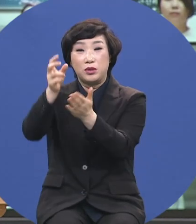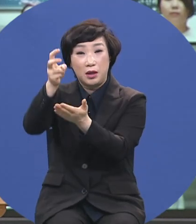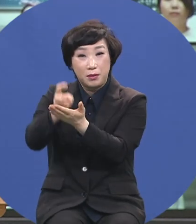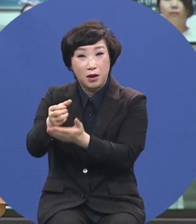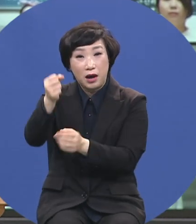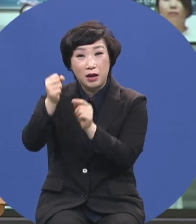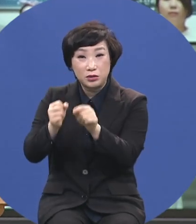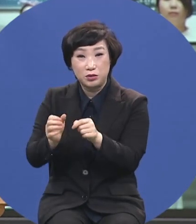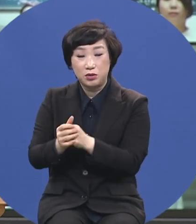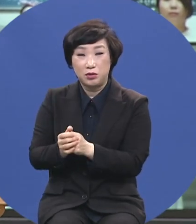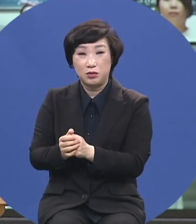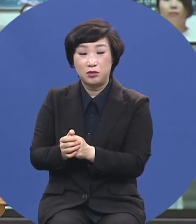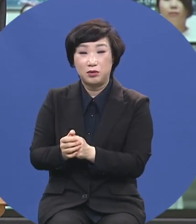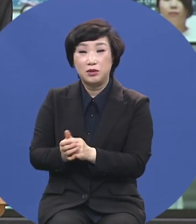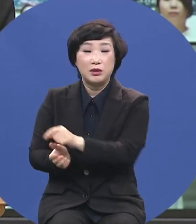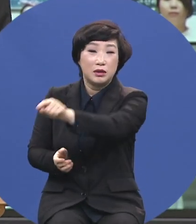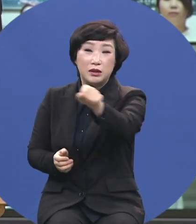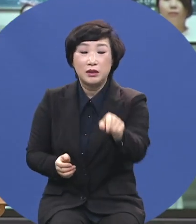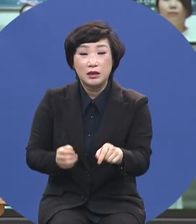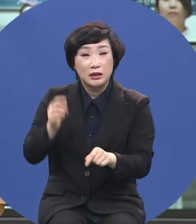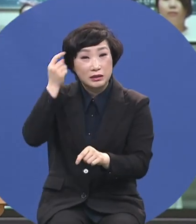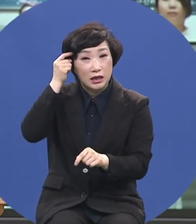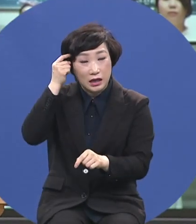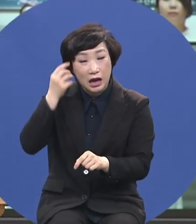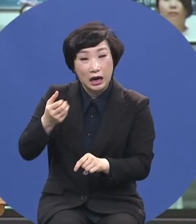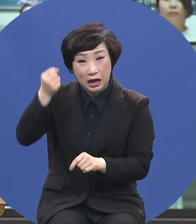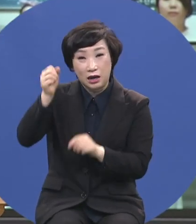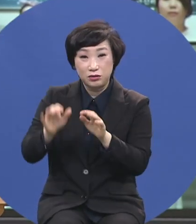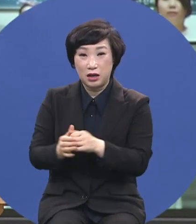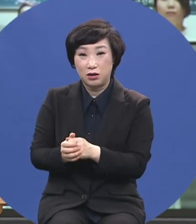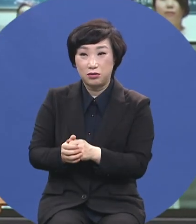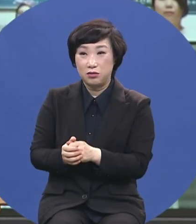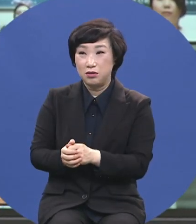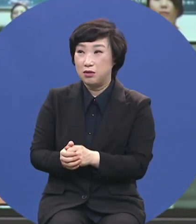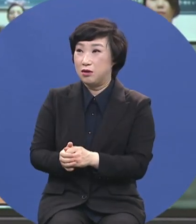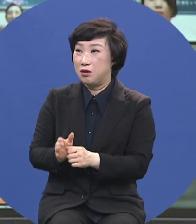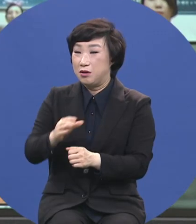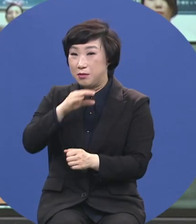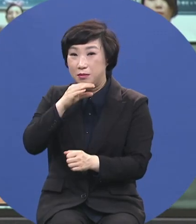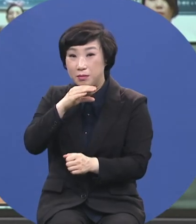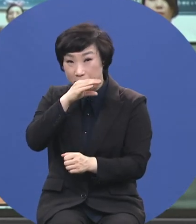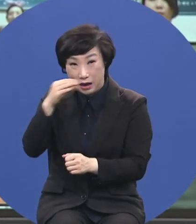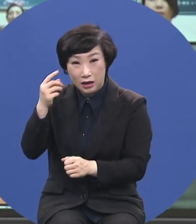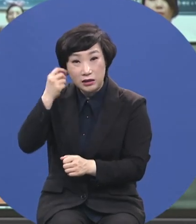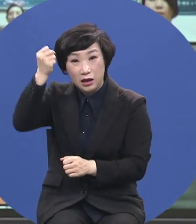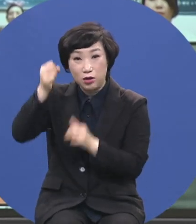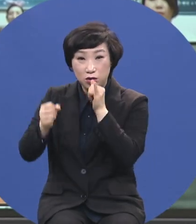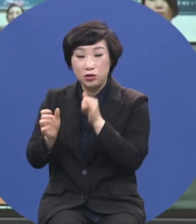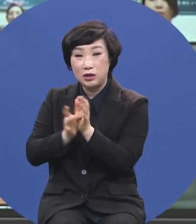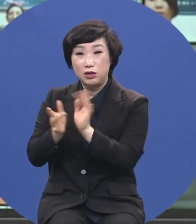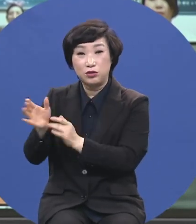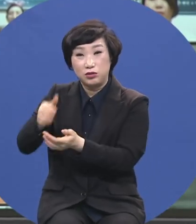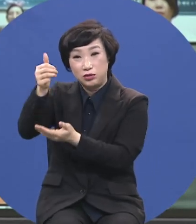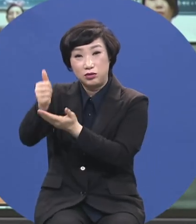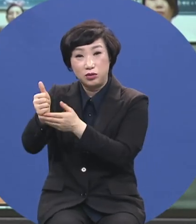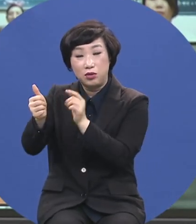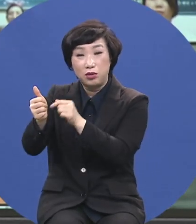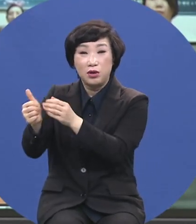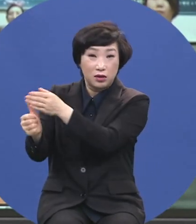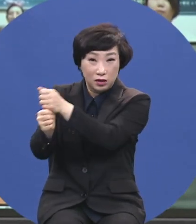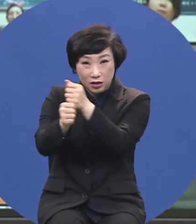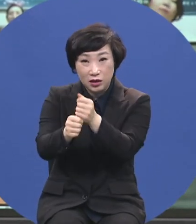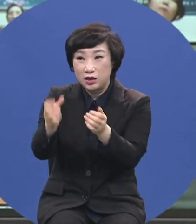율법으로, 그들의 사고를 가지고 옳다 생각하여 예수